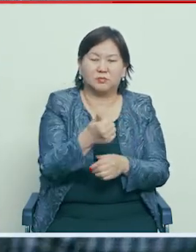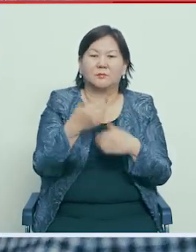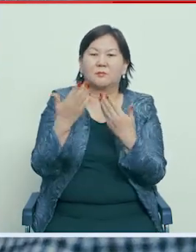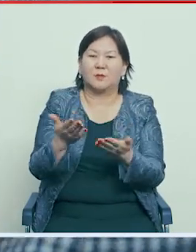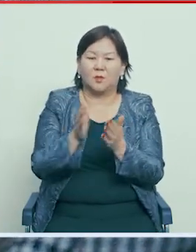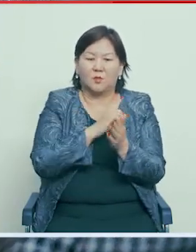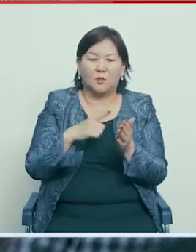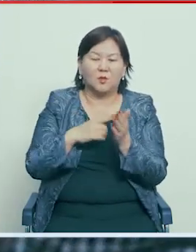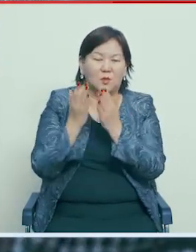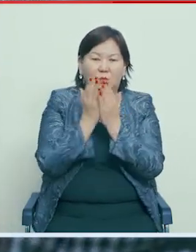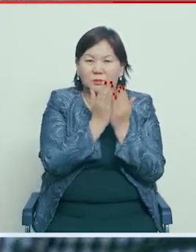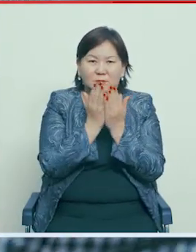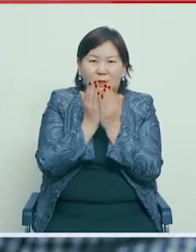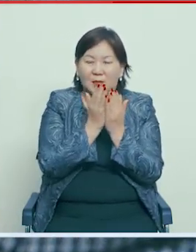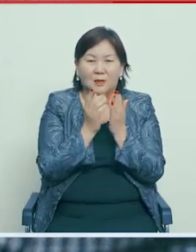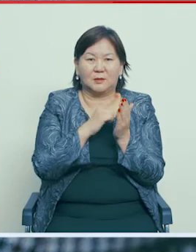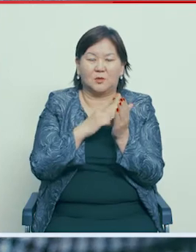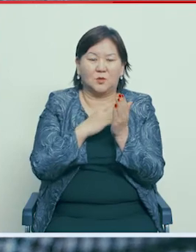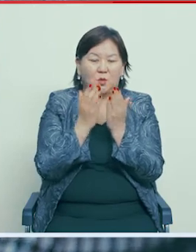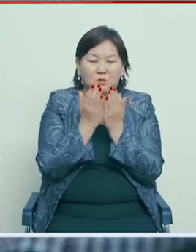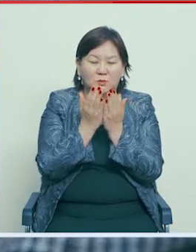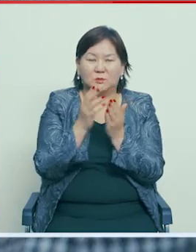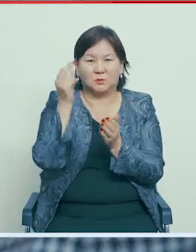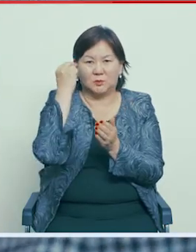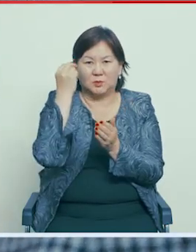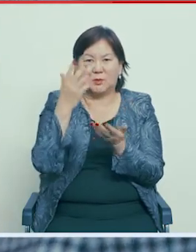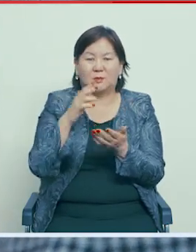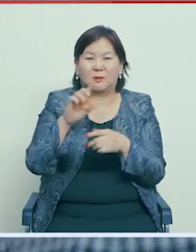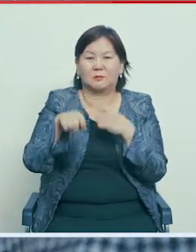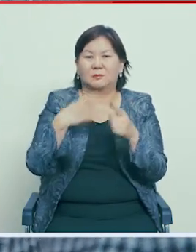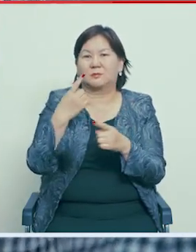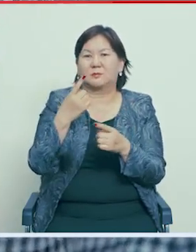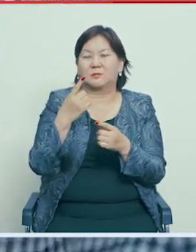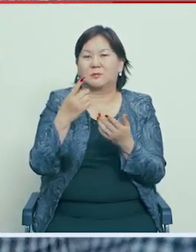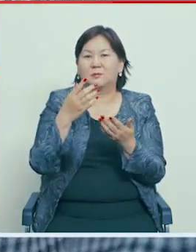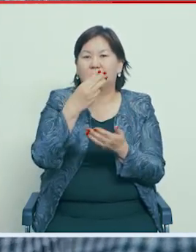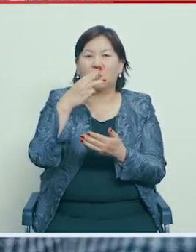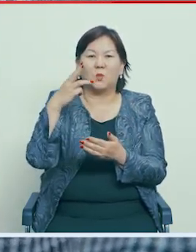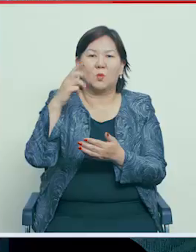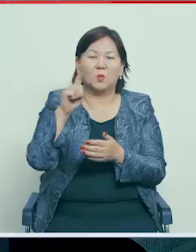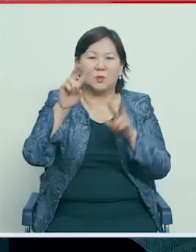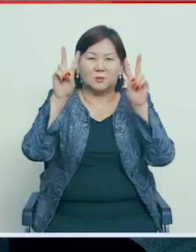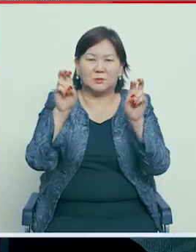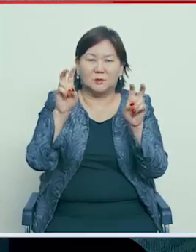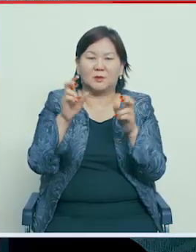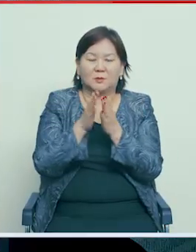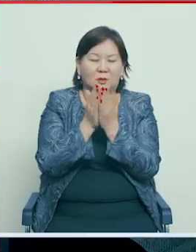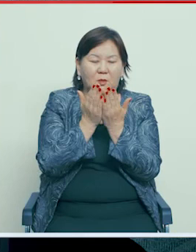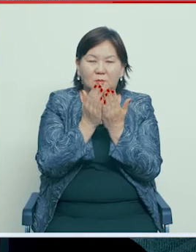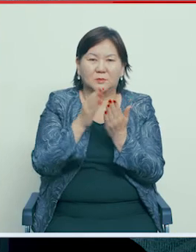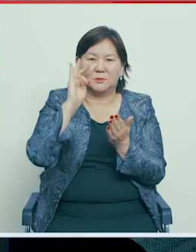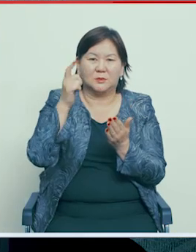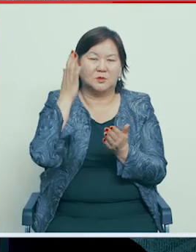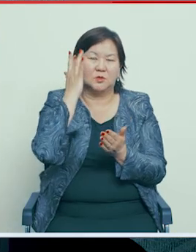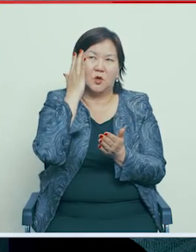ингээд уншаал ингээд тэр сураад одоо бүр айгүйх тийм түүхэн сэдвтэй ном айгүйх уншдаг байхгүй юу. Бүр тэр айгүйх